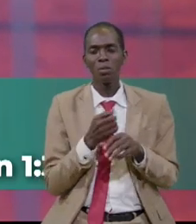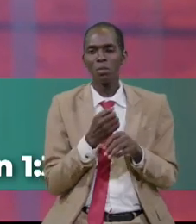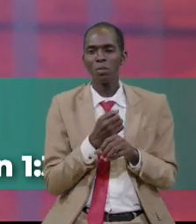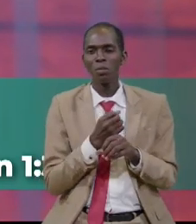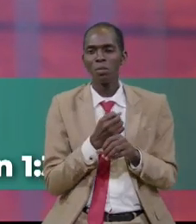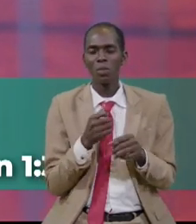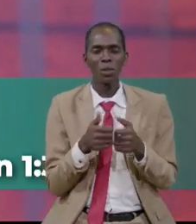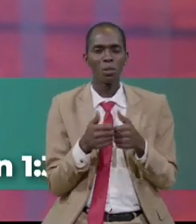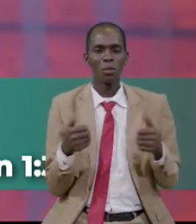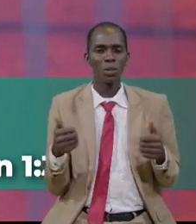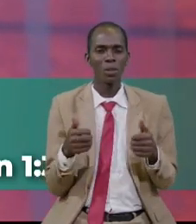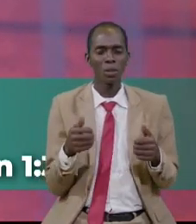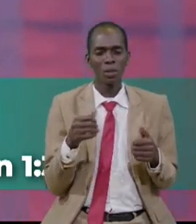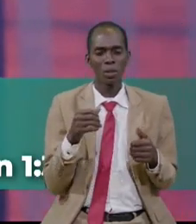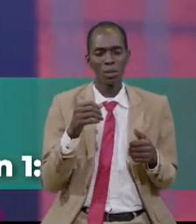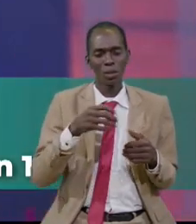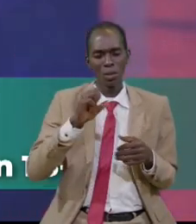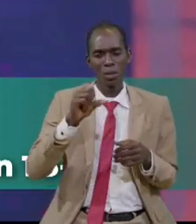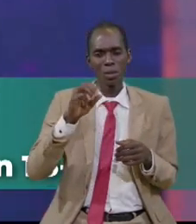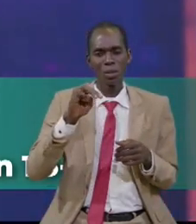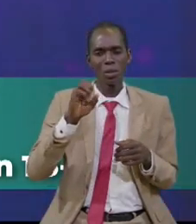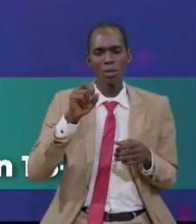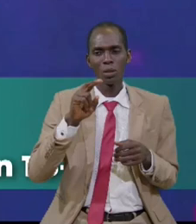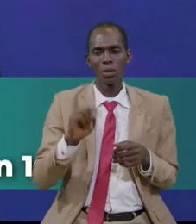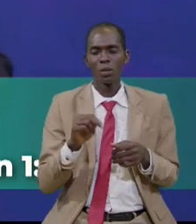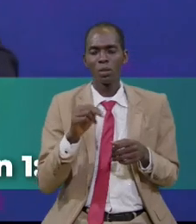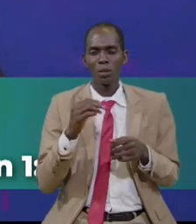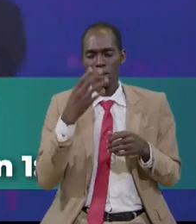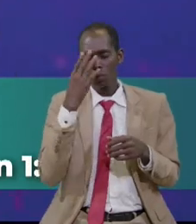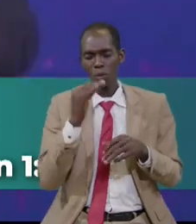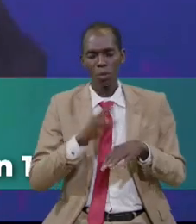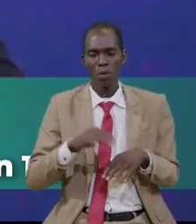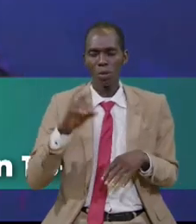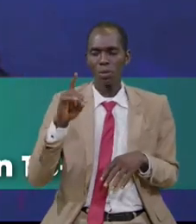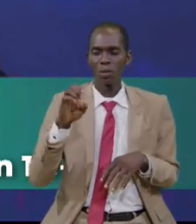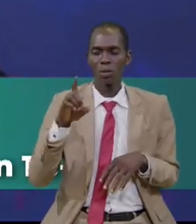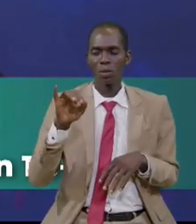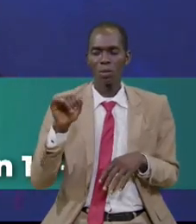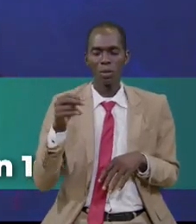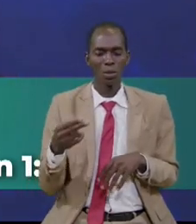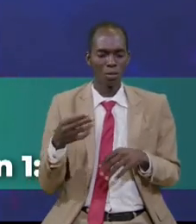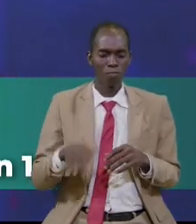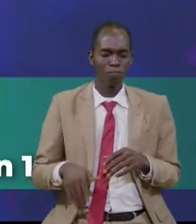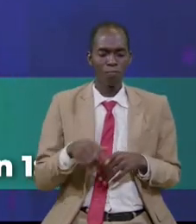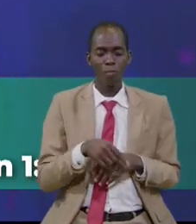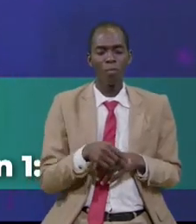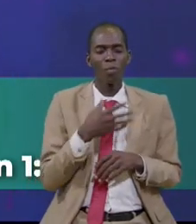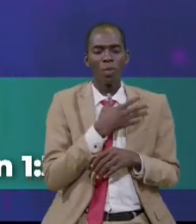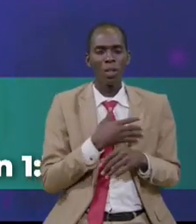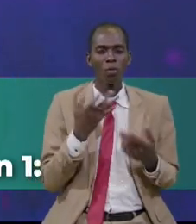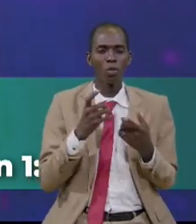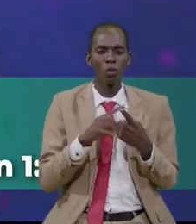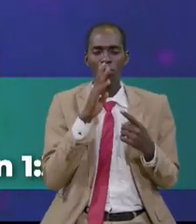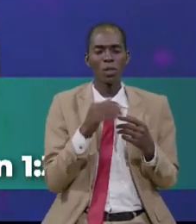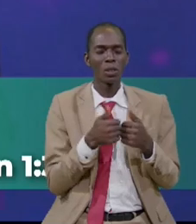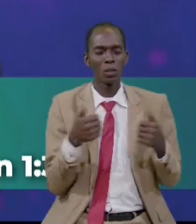de, à part pour l'usage saint. Si tu veux être mis à part pour un usage saint, sacré, ton cœur, ta pensée, tes pensées, ta